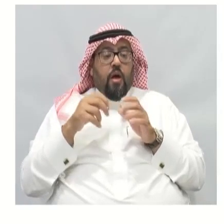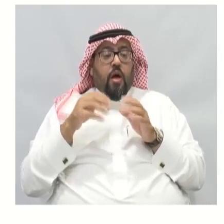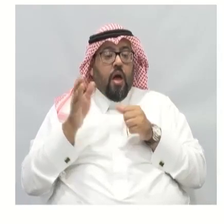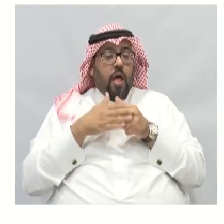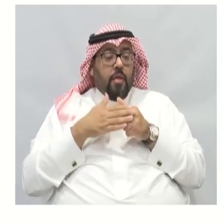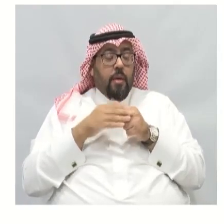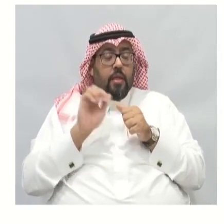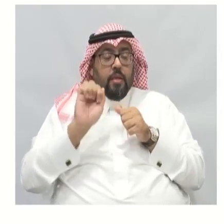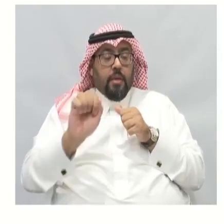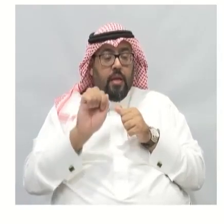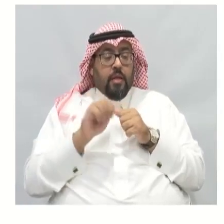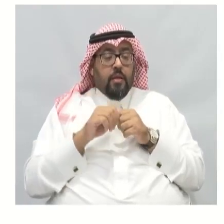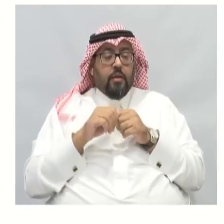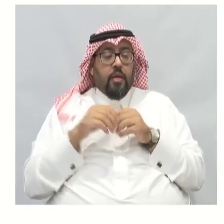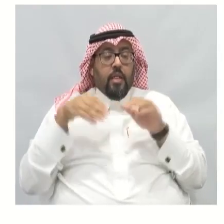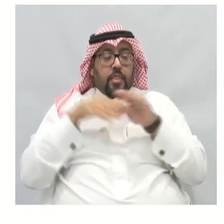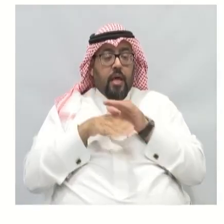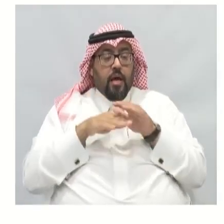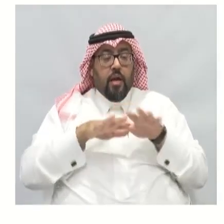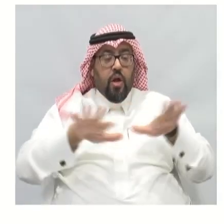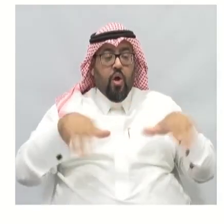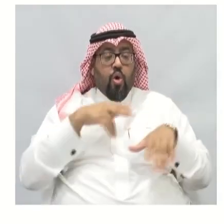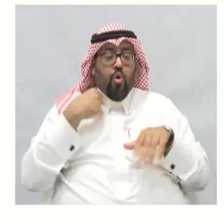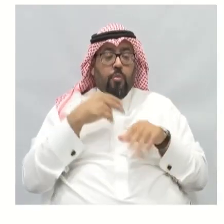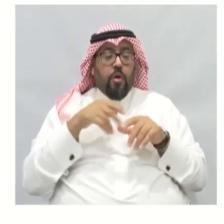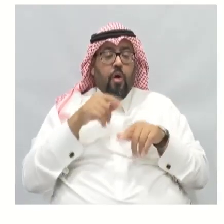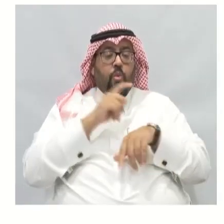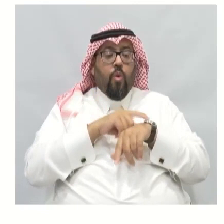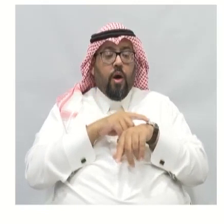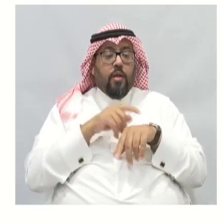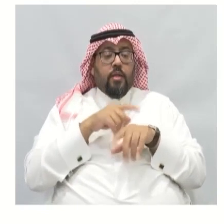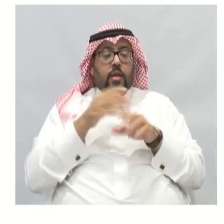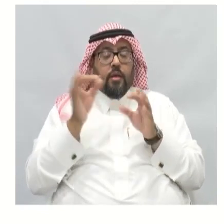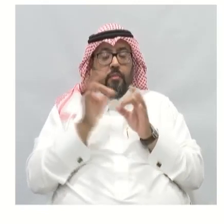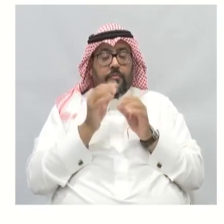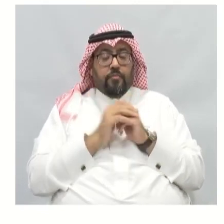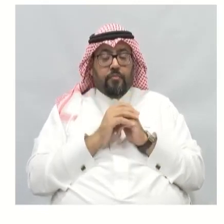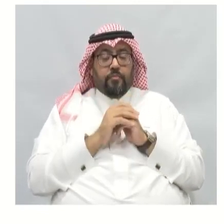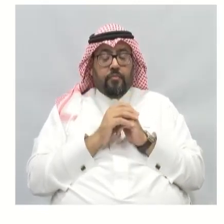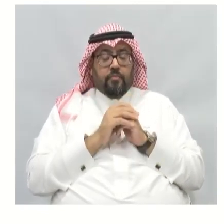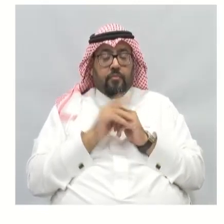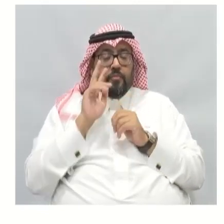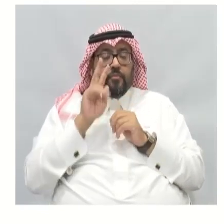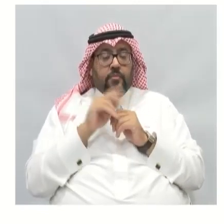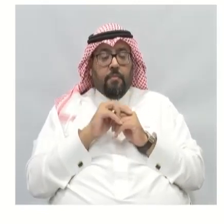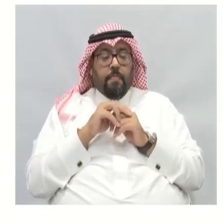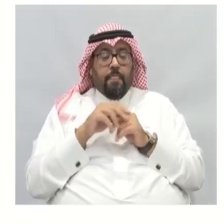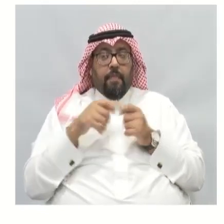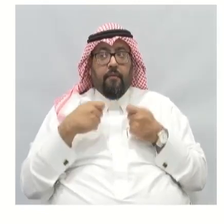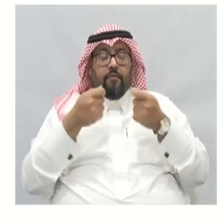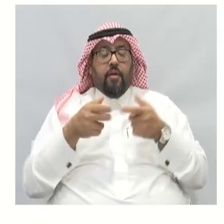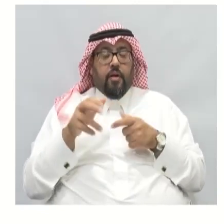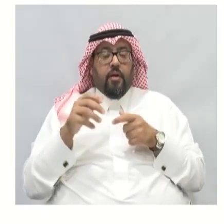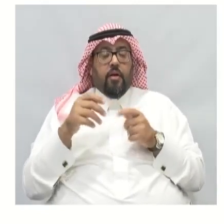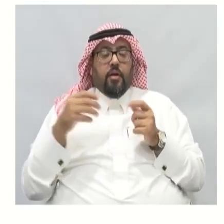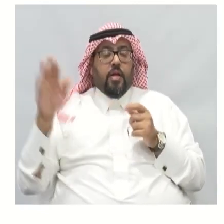النهائيه محليا داخل الدوله في مده زمنيه محدده اذا هنا نشاهد ان الانفاق العس